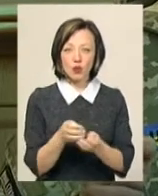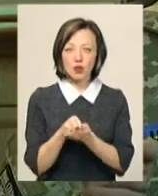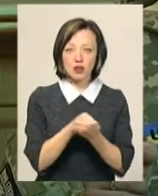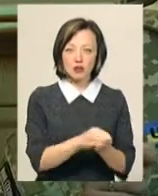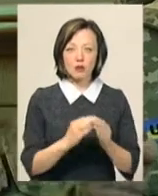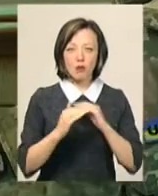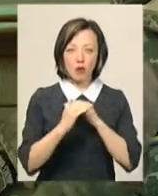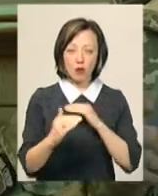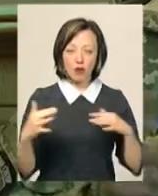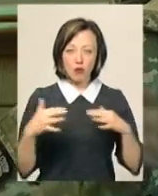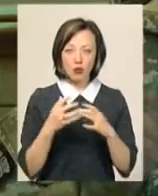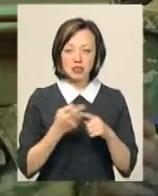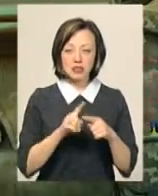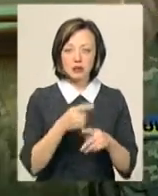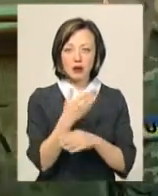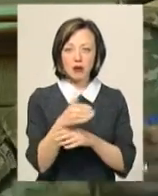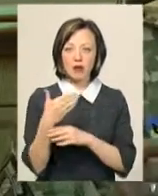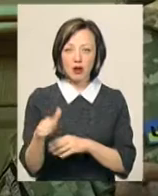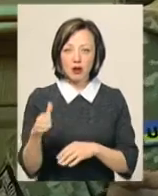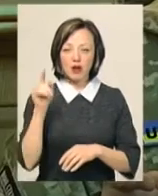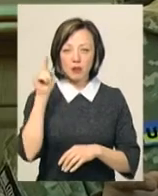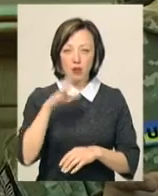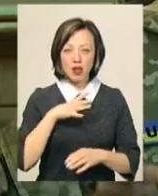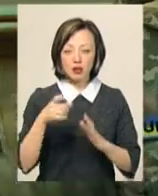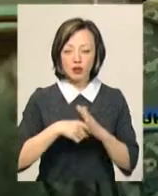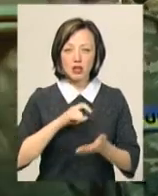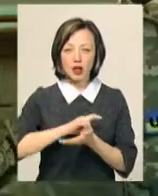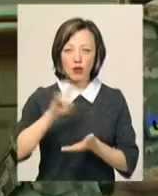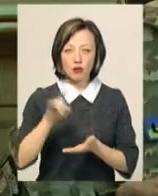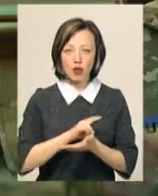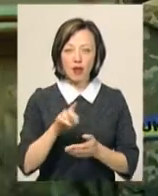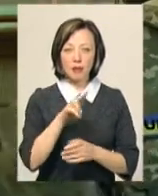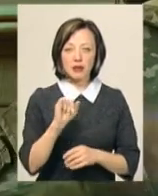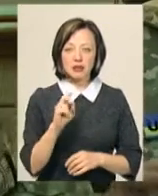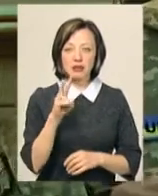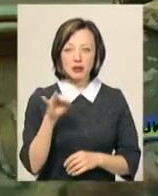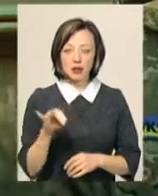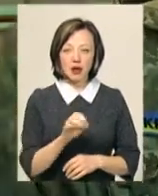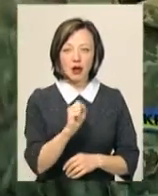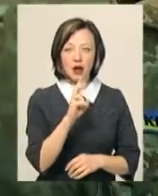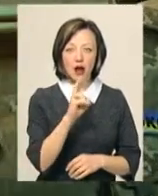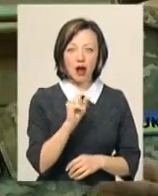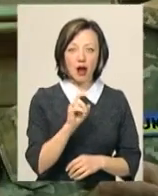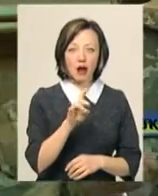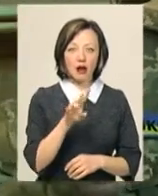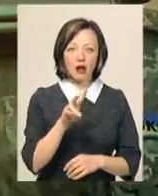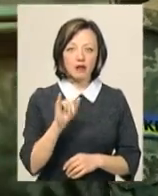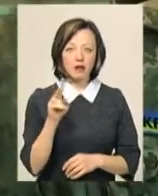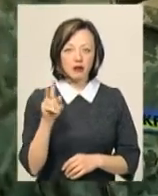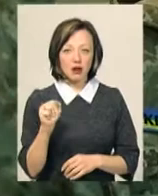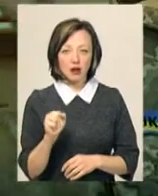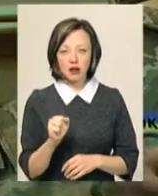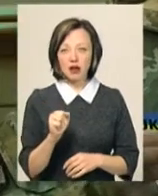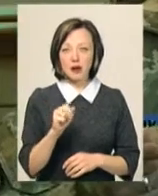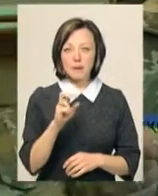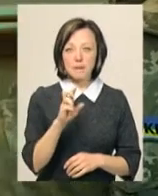додому. Ці прапори розвивалися над Донецьким аеропортом, над Пісками, над Карловкою, над Старогнатівкою,